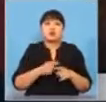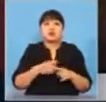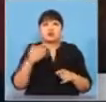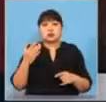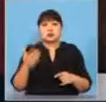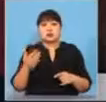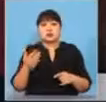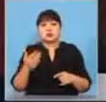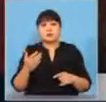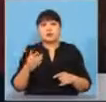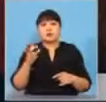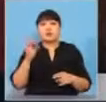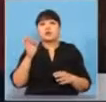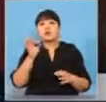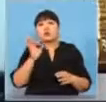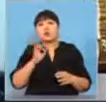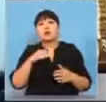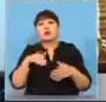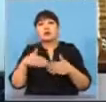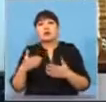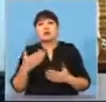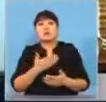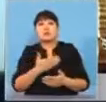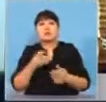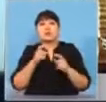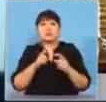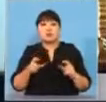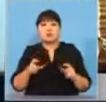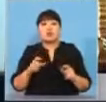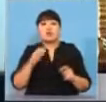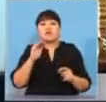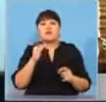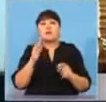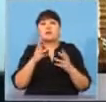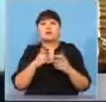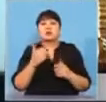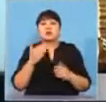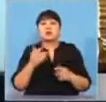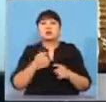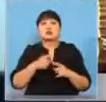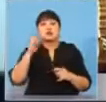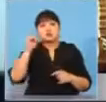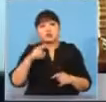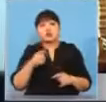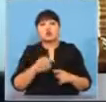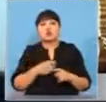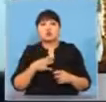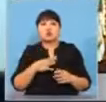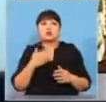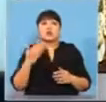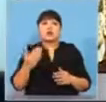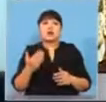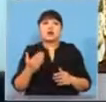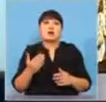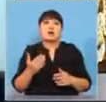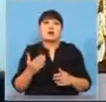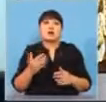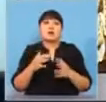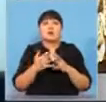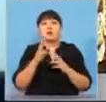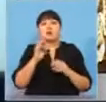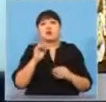мемлекеттік міндеттемелер туралы толығырақ айтып өтсеңіз. Бізде енді мектеп болды, физико-математический, сіздер бәріңіз оны білесіңдер. Сосын енді оны біздер